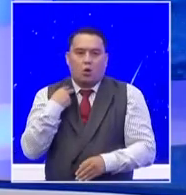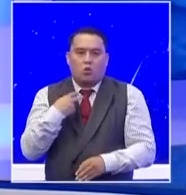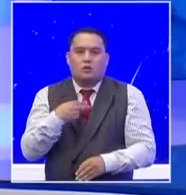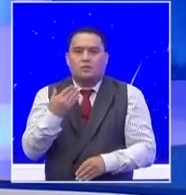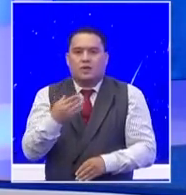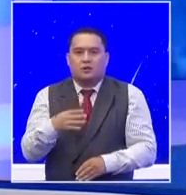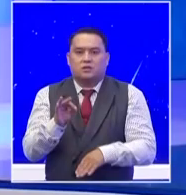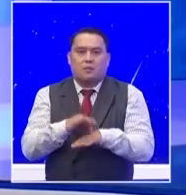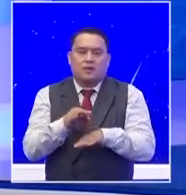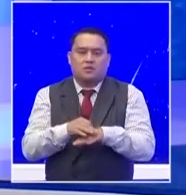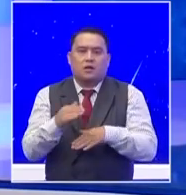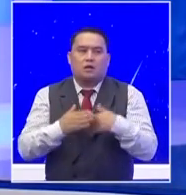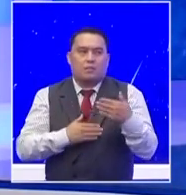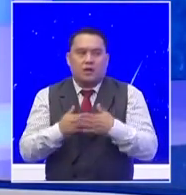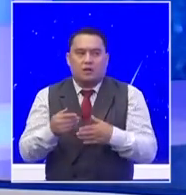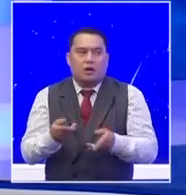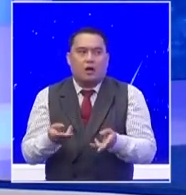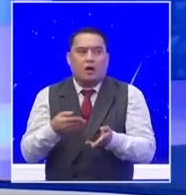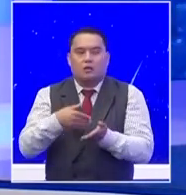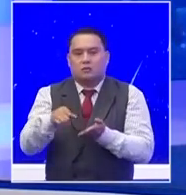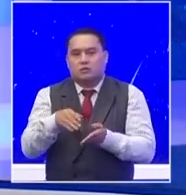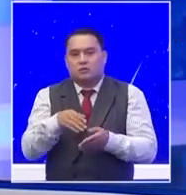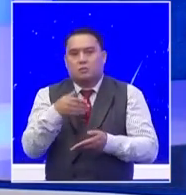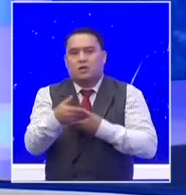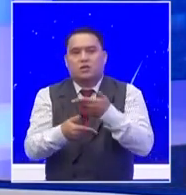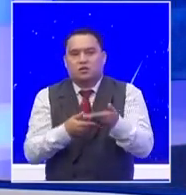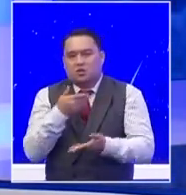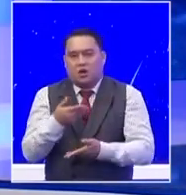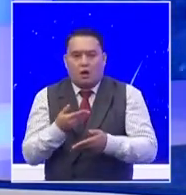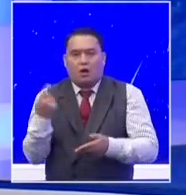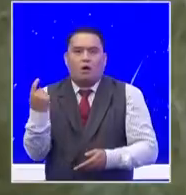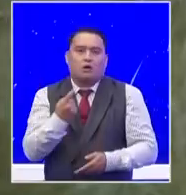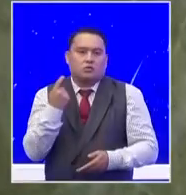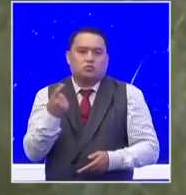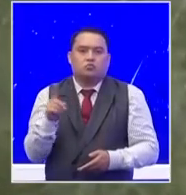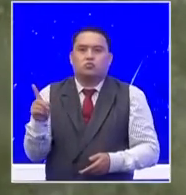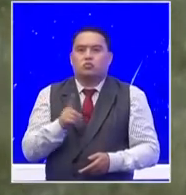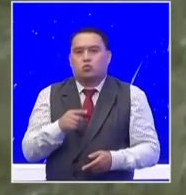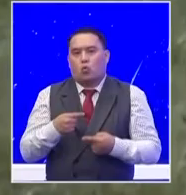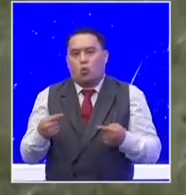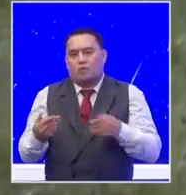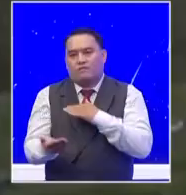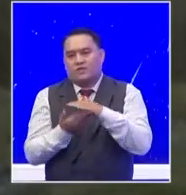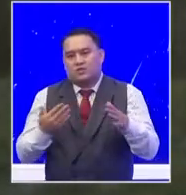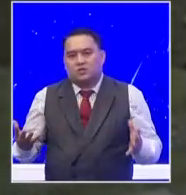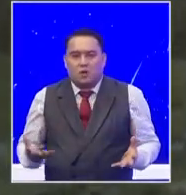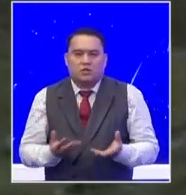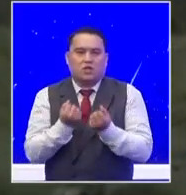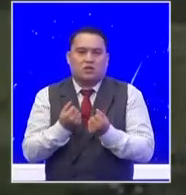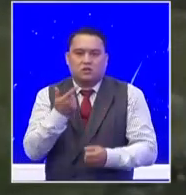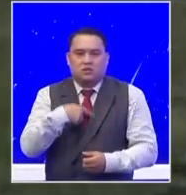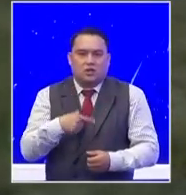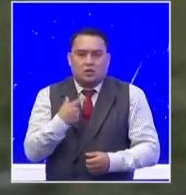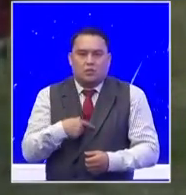сенбернара Дейзи заболели лапы, и она отказывалась идти дальше. Хозяевам не оставалось ничего другого, как вызвать спасателей.